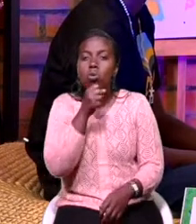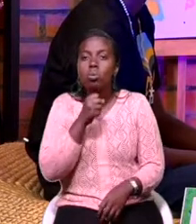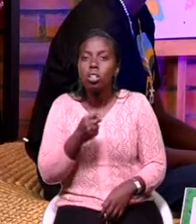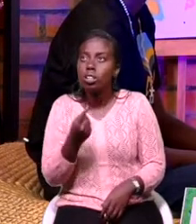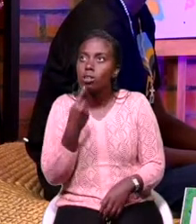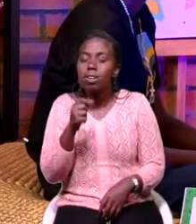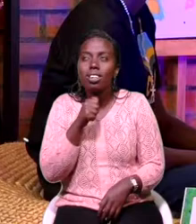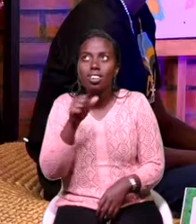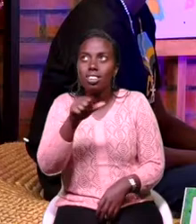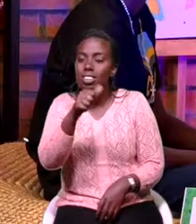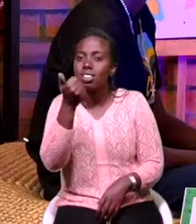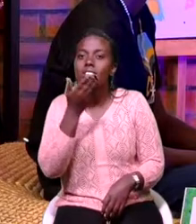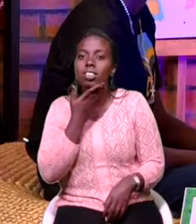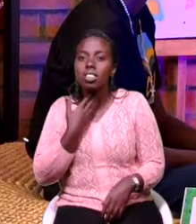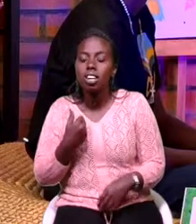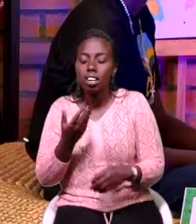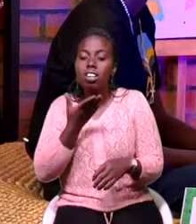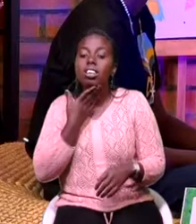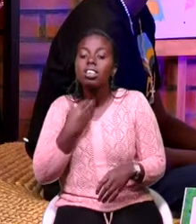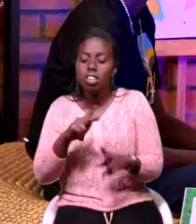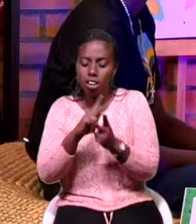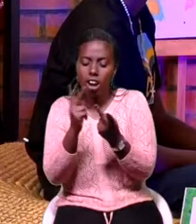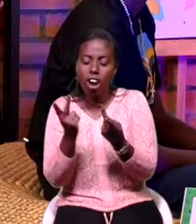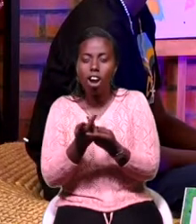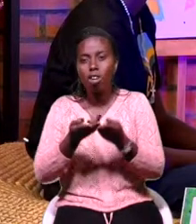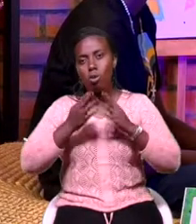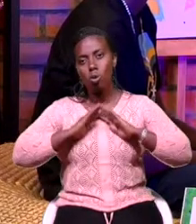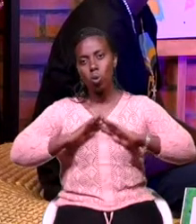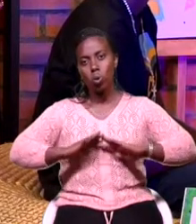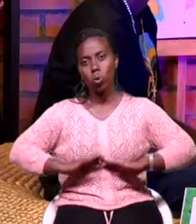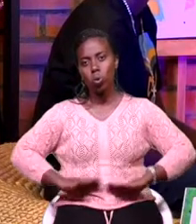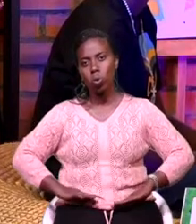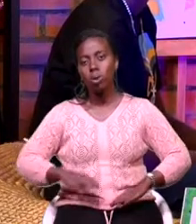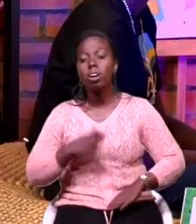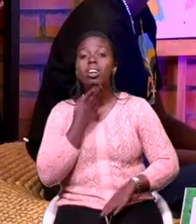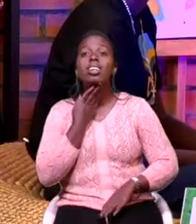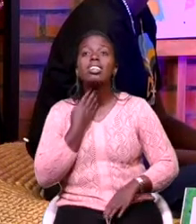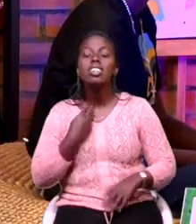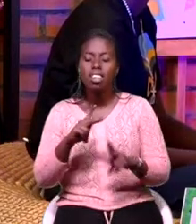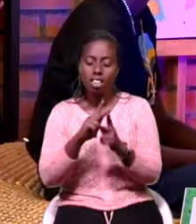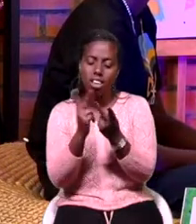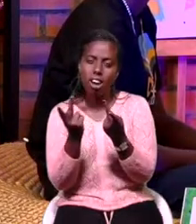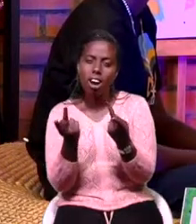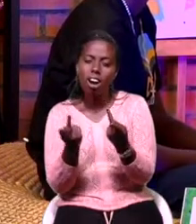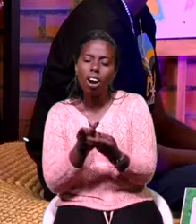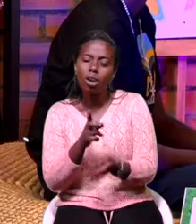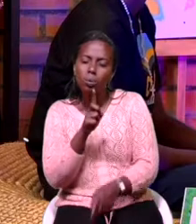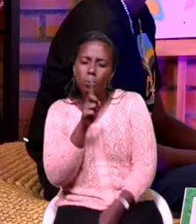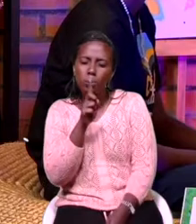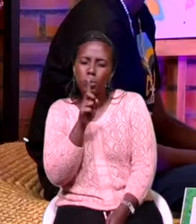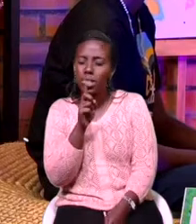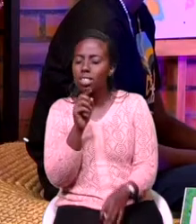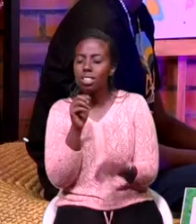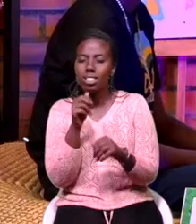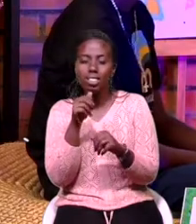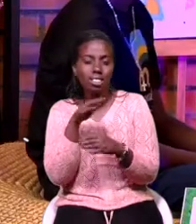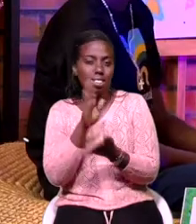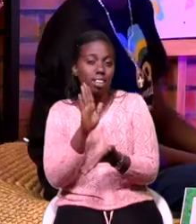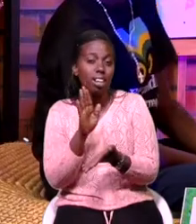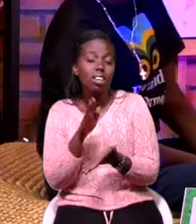kindi nkeneye ahantu ho kuruhuka nkeneye ahantu hacecetse cyane nkeneye